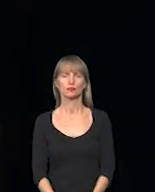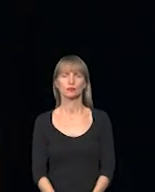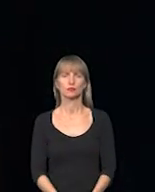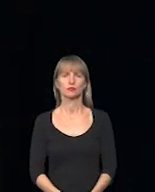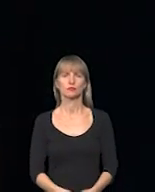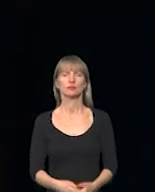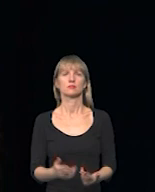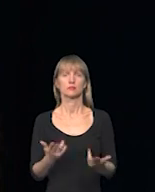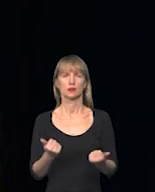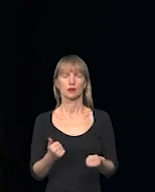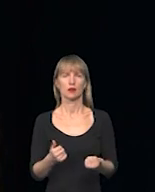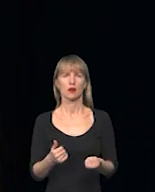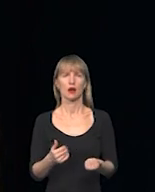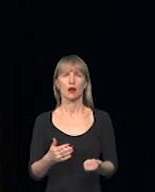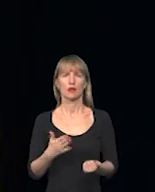Колеги завжди підтримують,